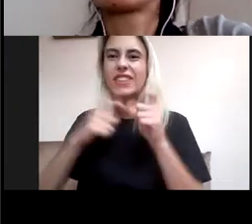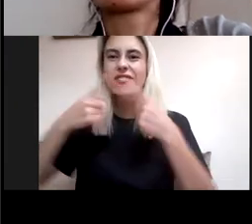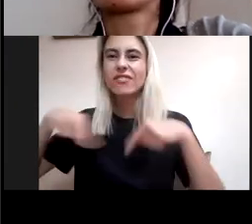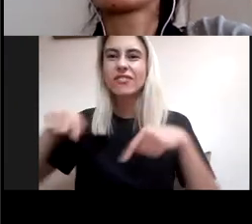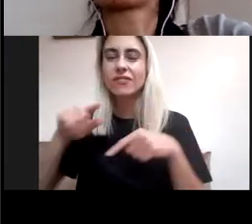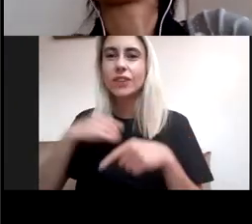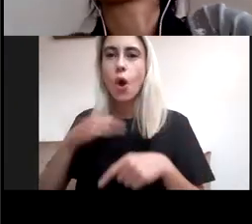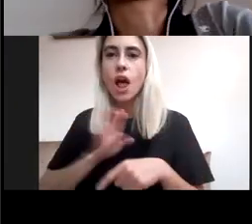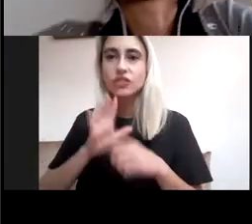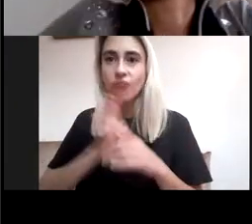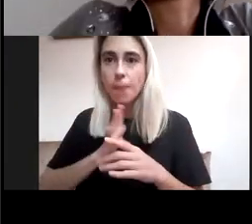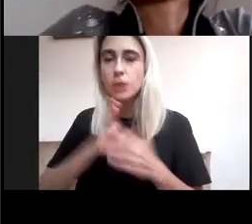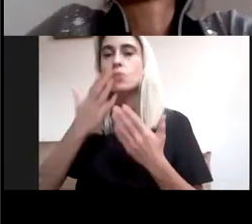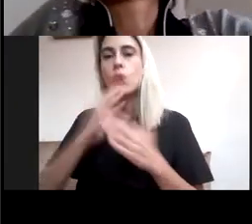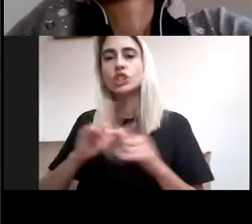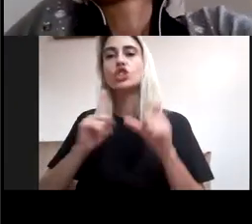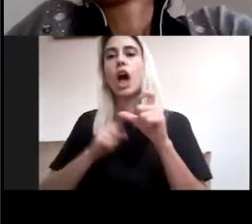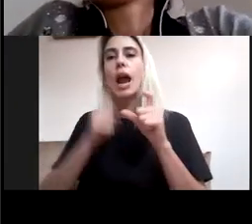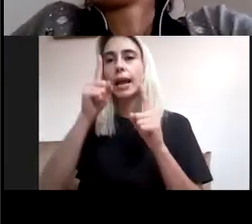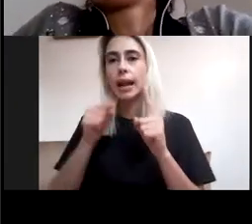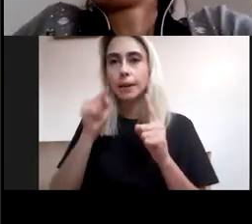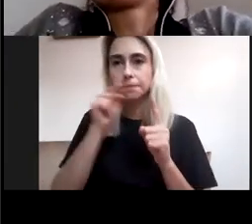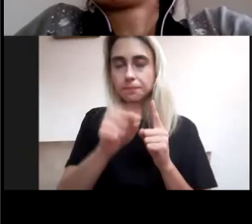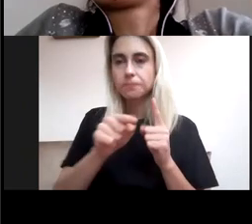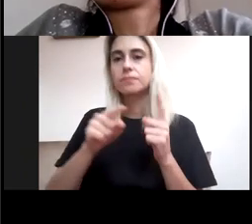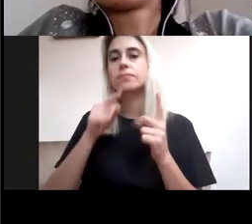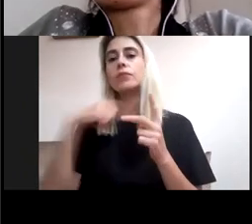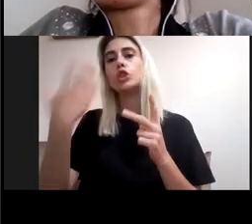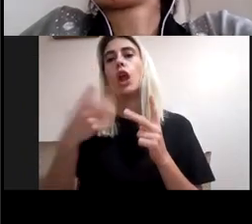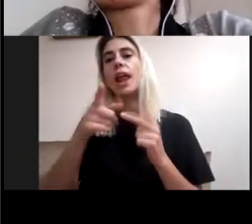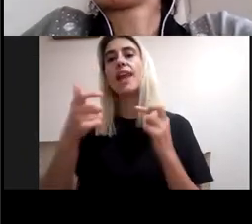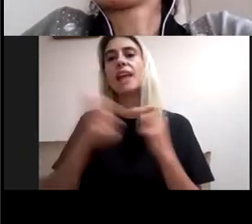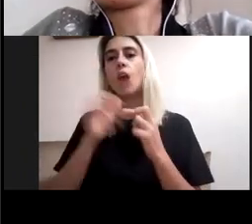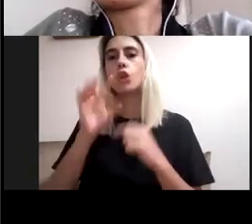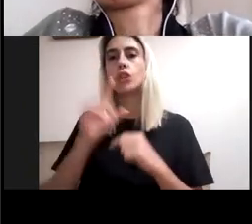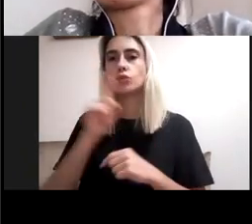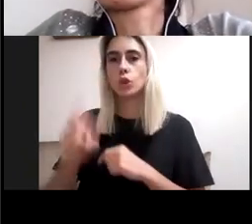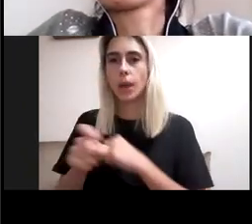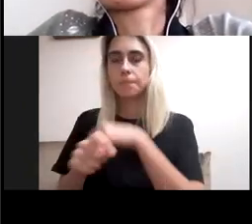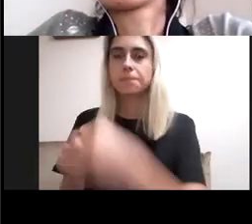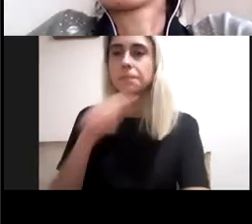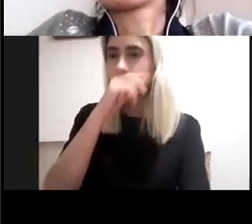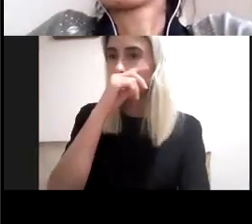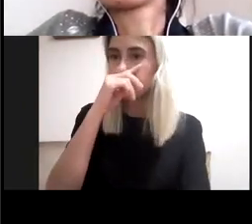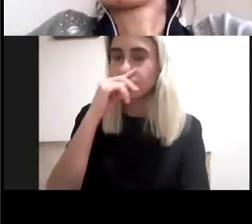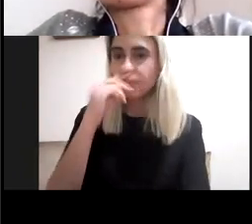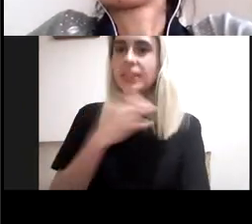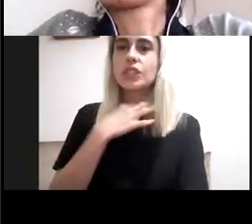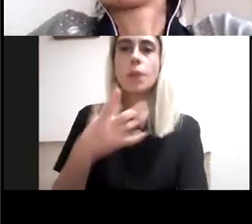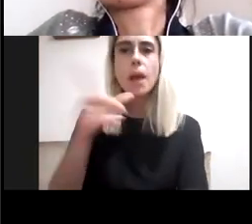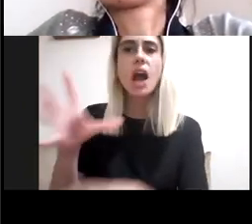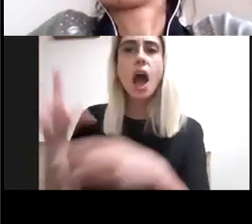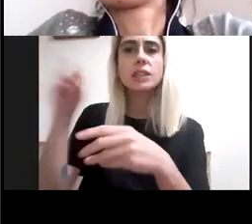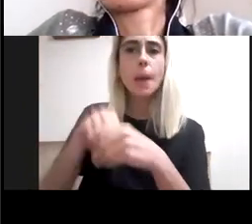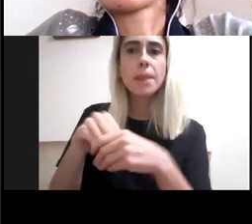bir sorum var hocam. Tamam hocam. Tamam. Ya teşekkür ederim Ebru hocam. Öncelikle olabildiğince kapsamlı ele